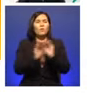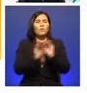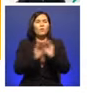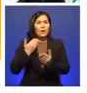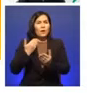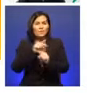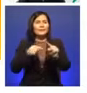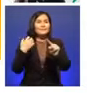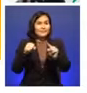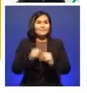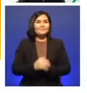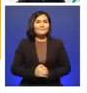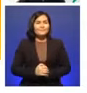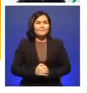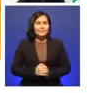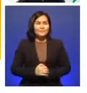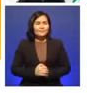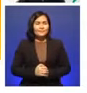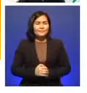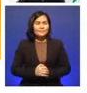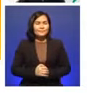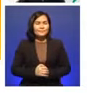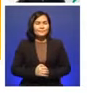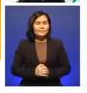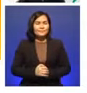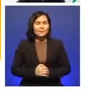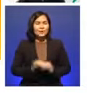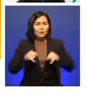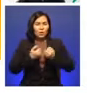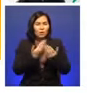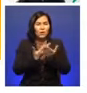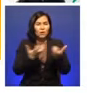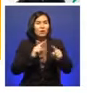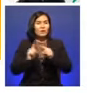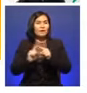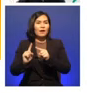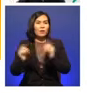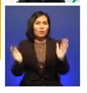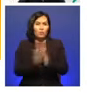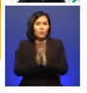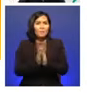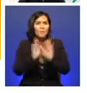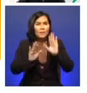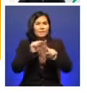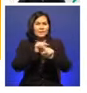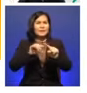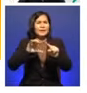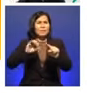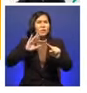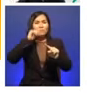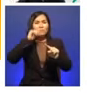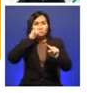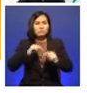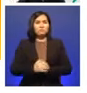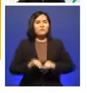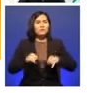ครับส่วนบนเลยนะฮะก็จะมีมูลค่าทรัพย์สินเกือบถึงครึ่งหนึ่งของประเทศนะฮะแล้วก็ผู้ถือครอง